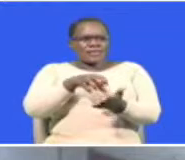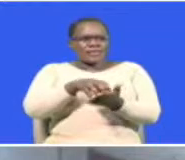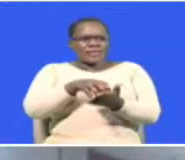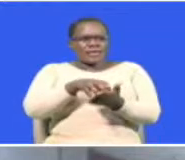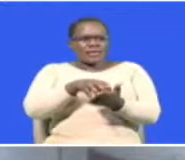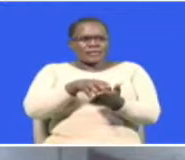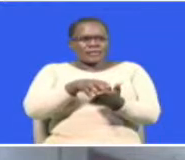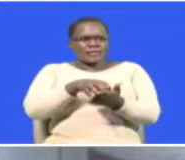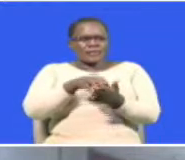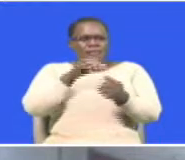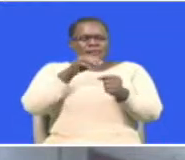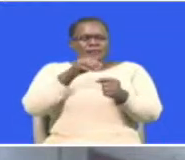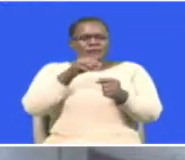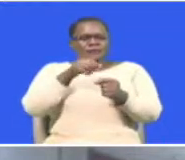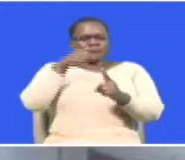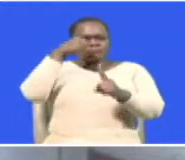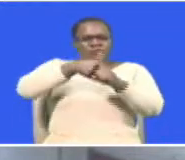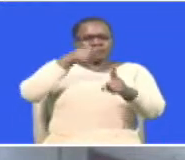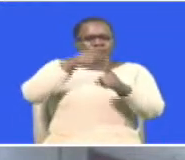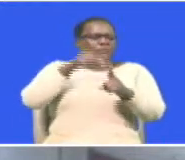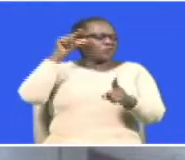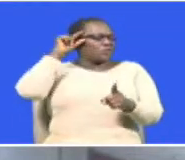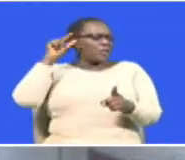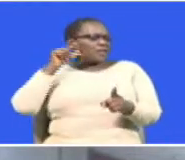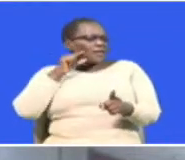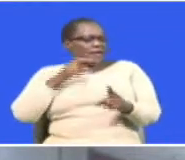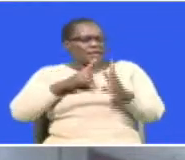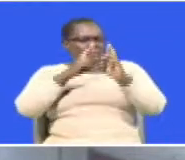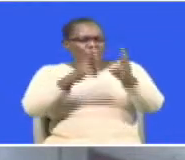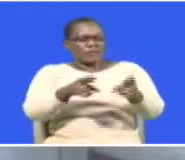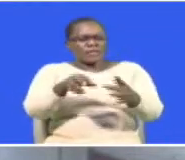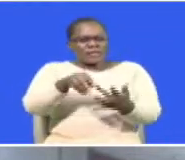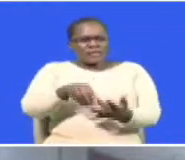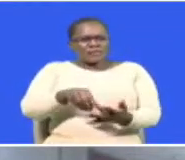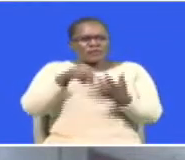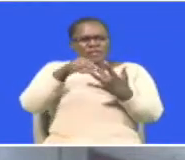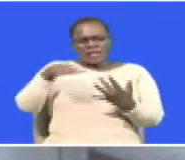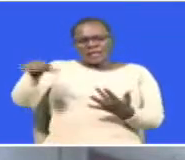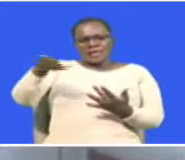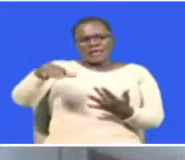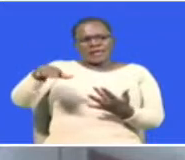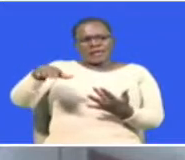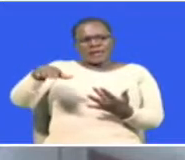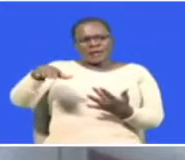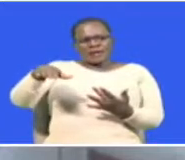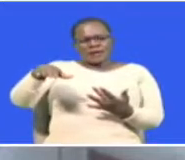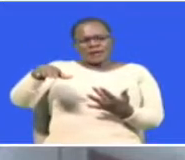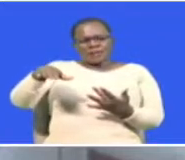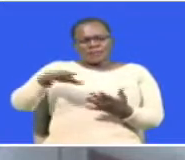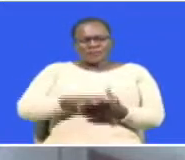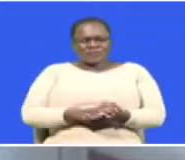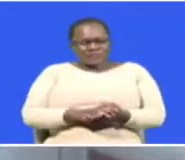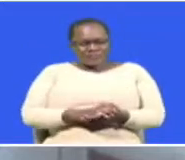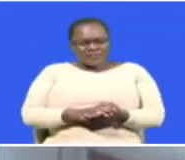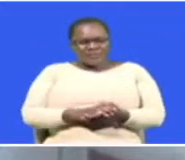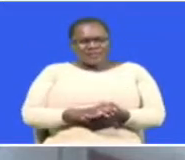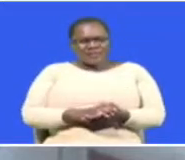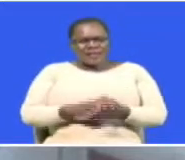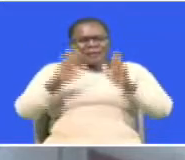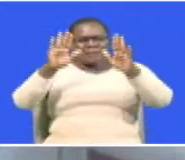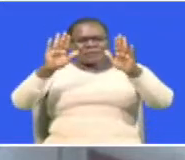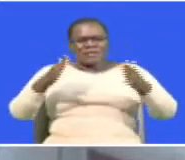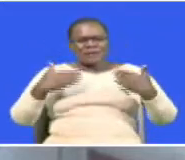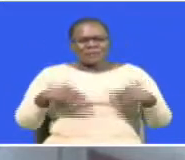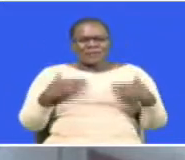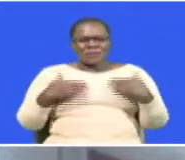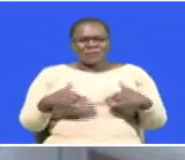wa kijinsia zimeripotiwa katika eneo hilo na haswa katika eneo dogo la Nyajuok, na hivyo ipo haja ya